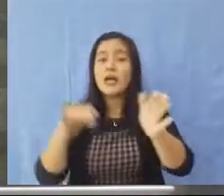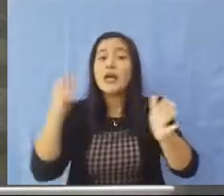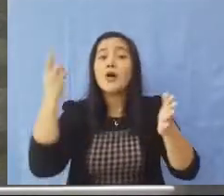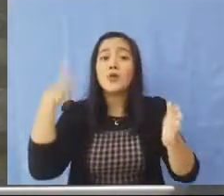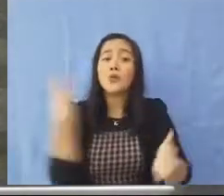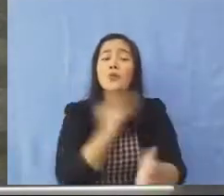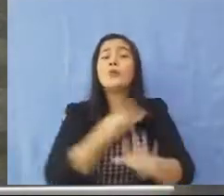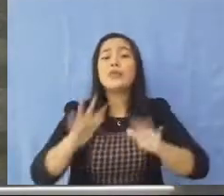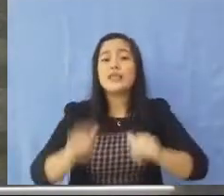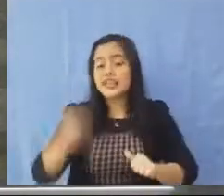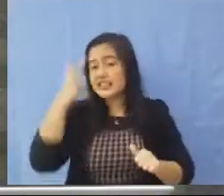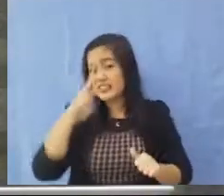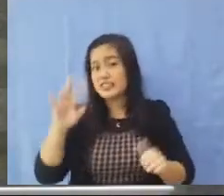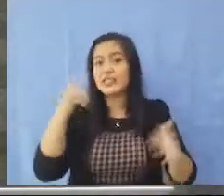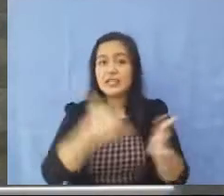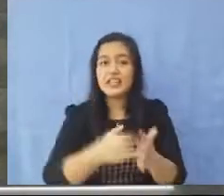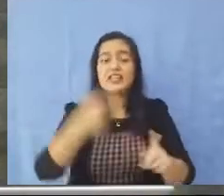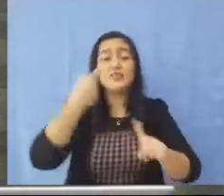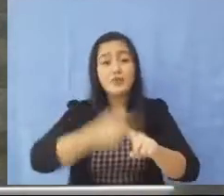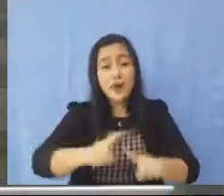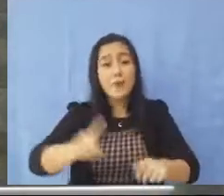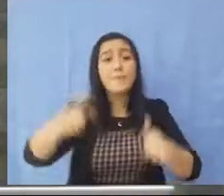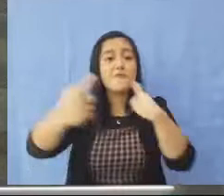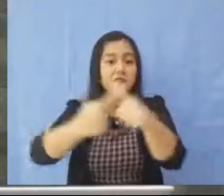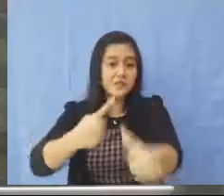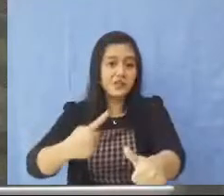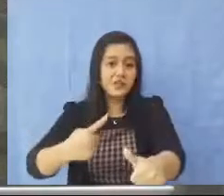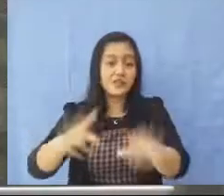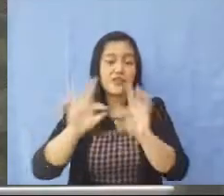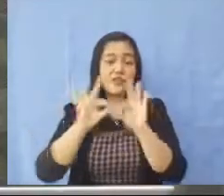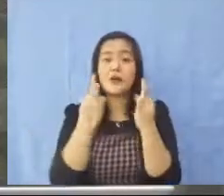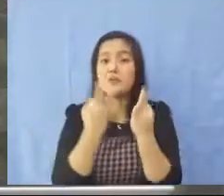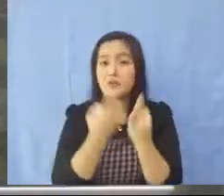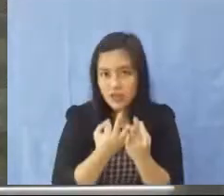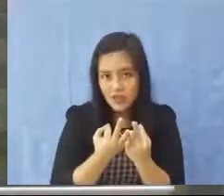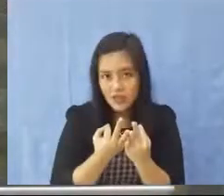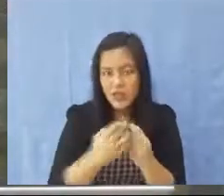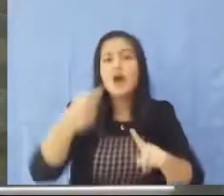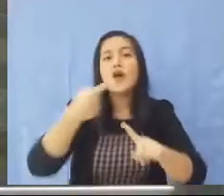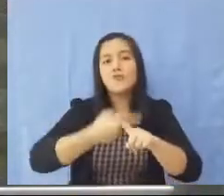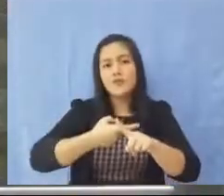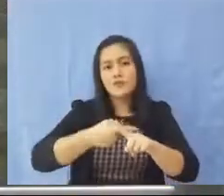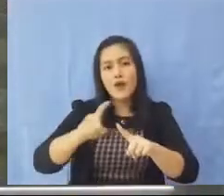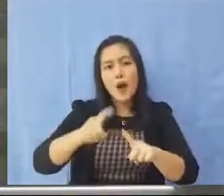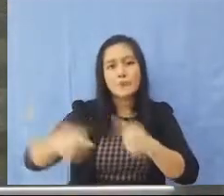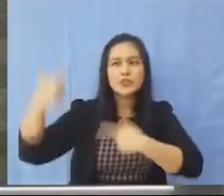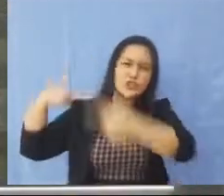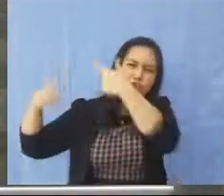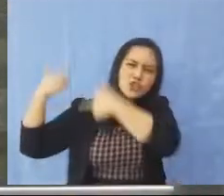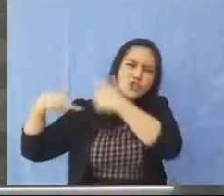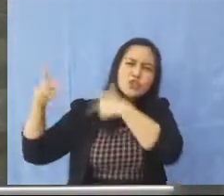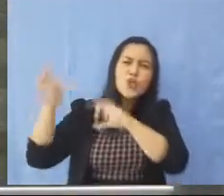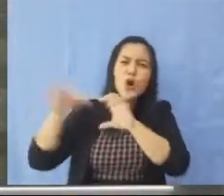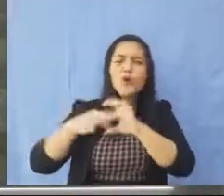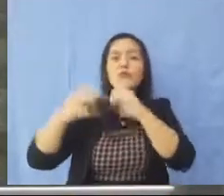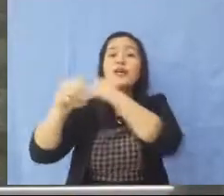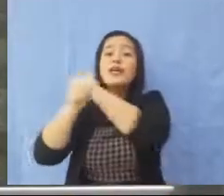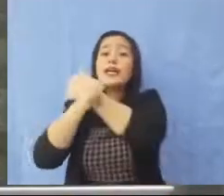mga pamilyang ito. We all know who Abraham is. Sa Sunday school, pinag-aaralan yan kung sino si Abraham,